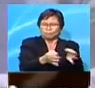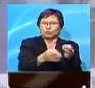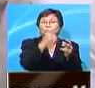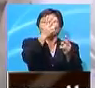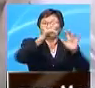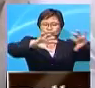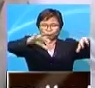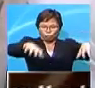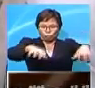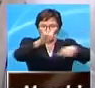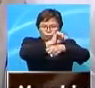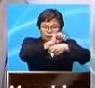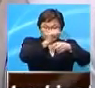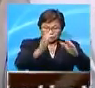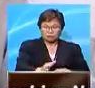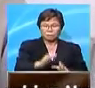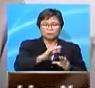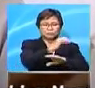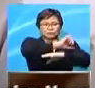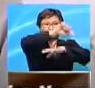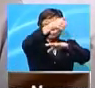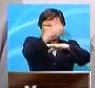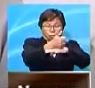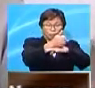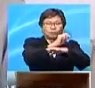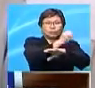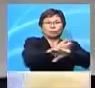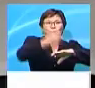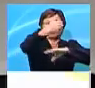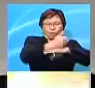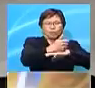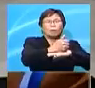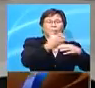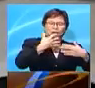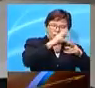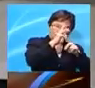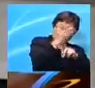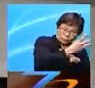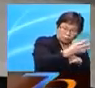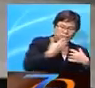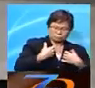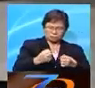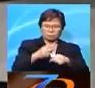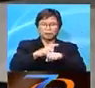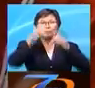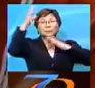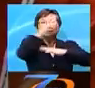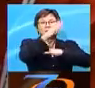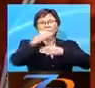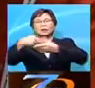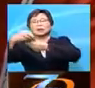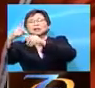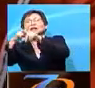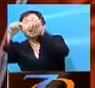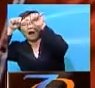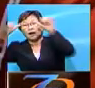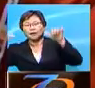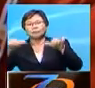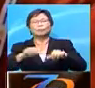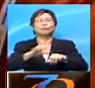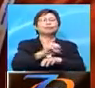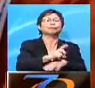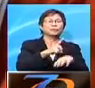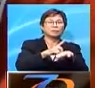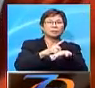dua kumpulan petugas dibentuk membabitkan aspek kebajikan dan kesihatan di tanah suci dan tanah air bagi operasi haji